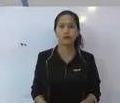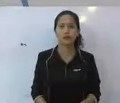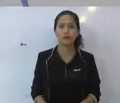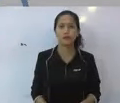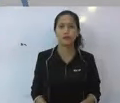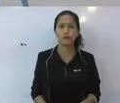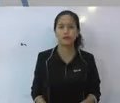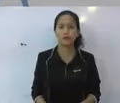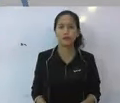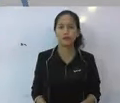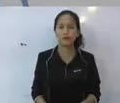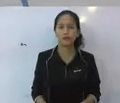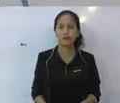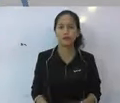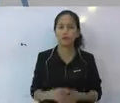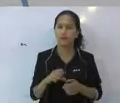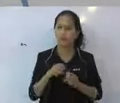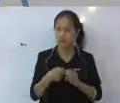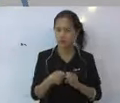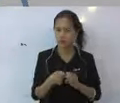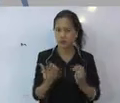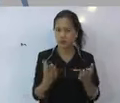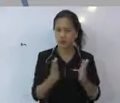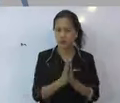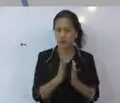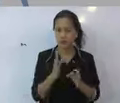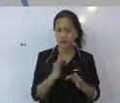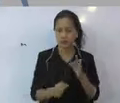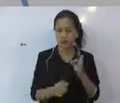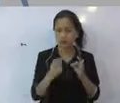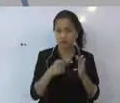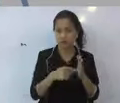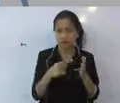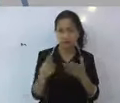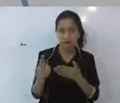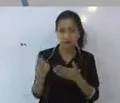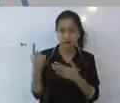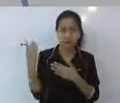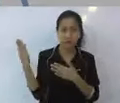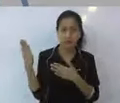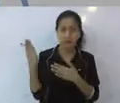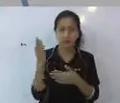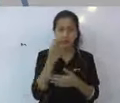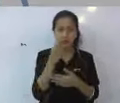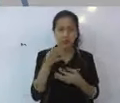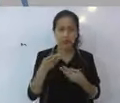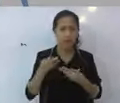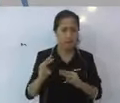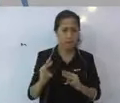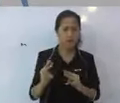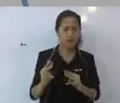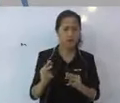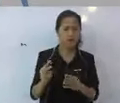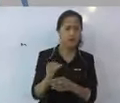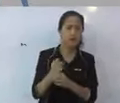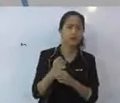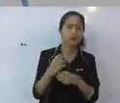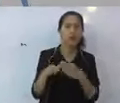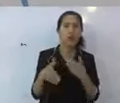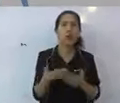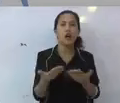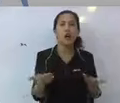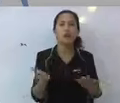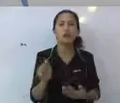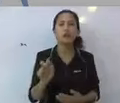cost. So ito bang cost nung food na to ay talagang kumbaga makaka-avail ba ang lahat kahit nasa